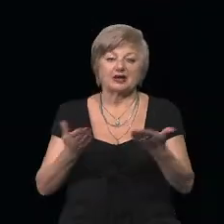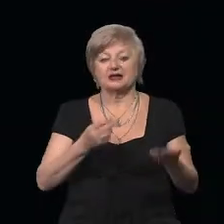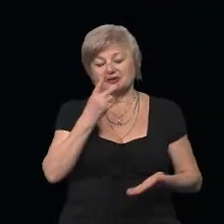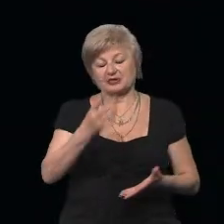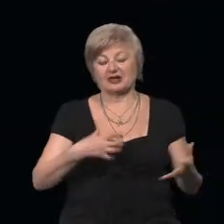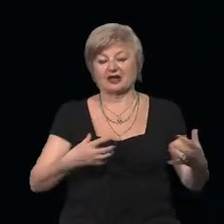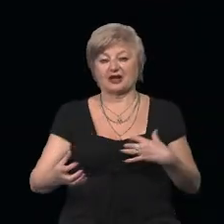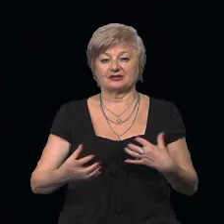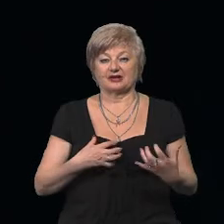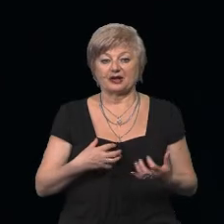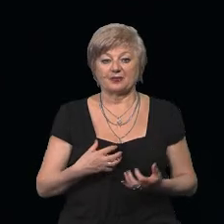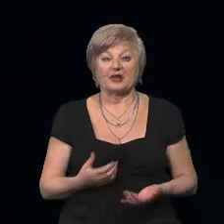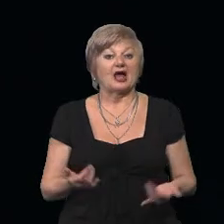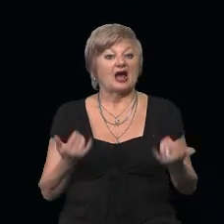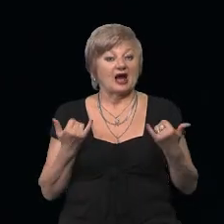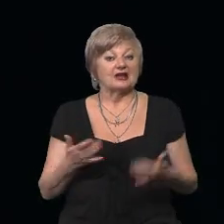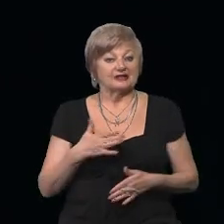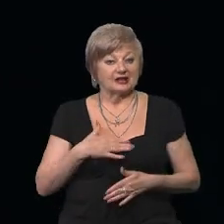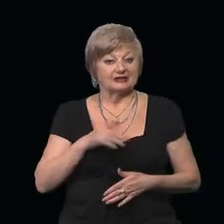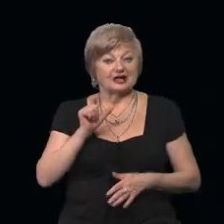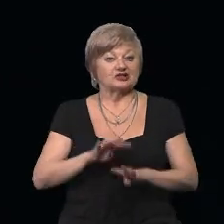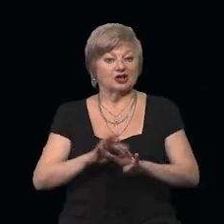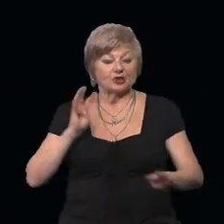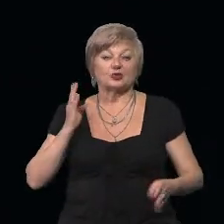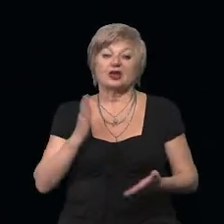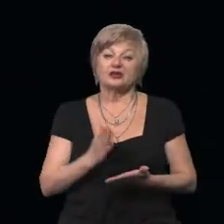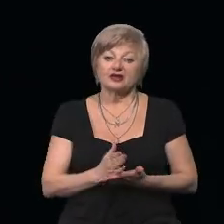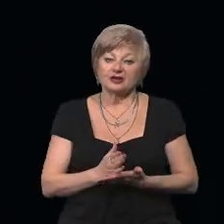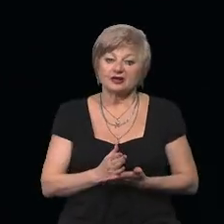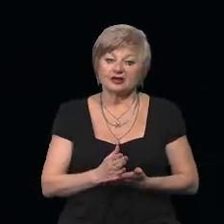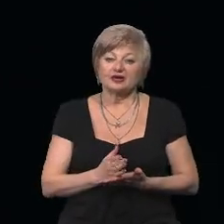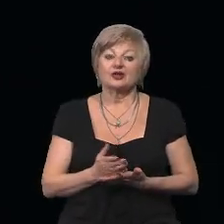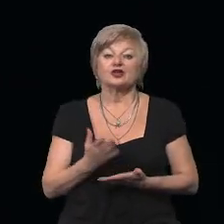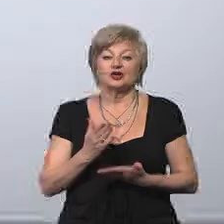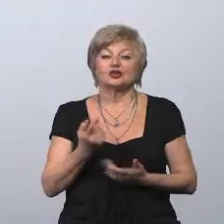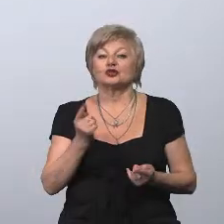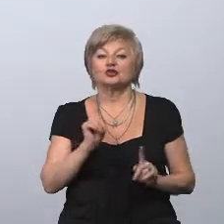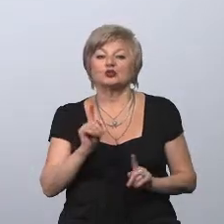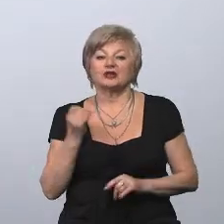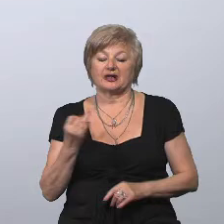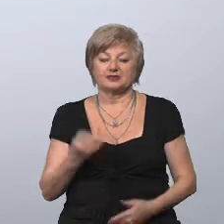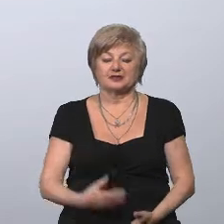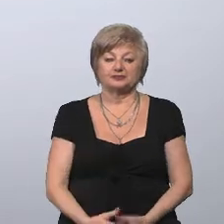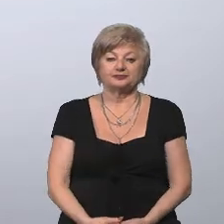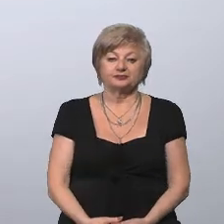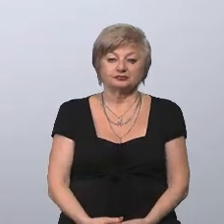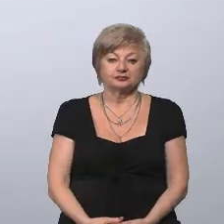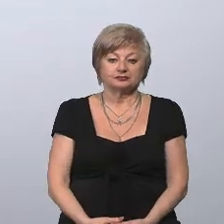театр. Ну що ж, а для наших глядачів у нас є ще дещо цікавеньке.